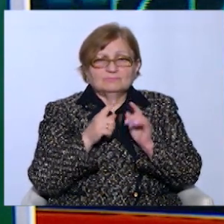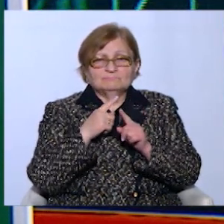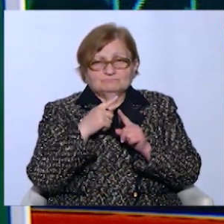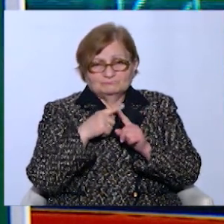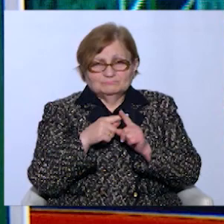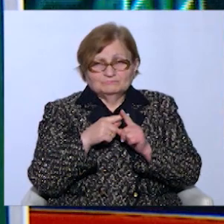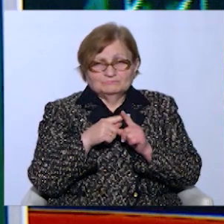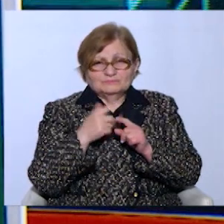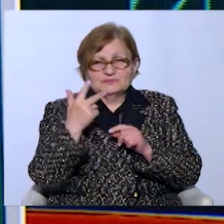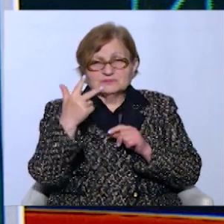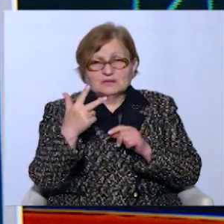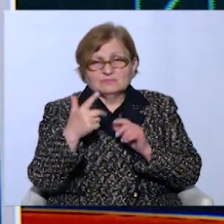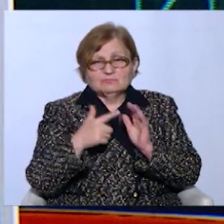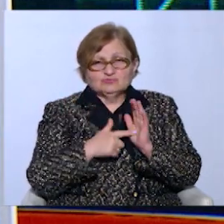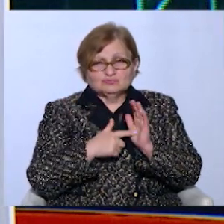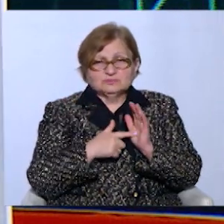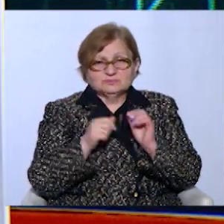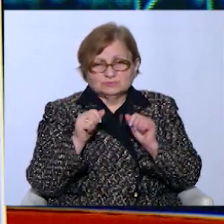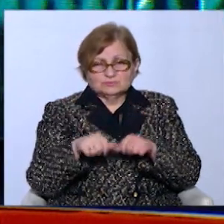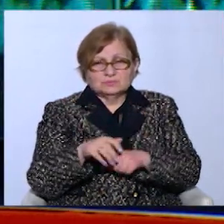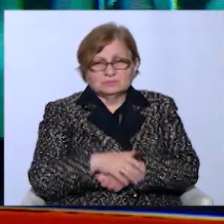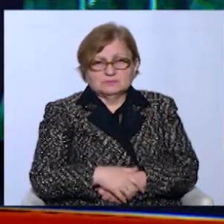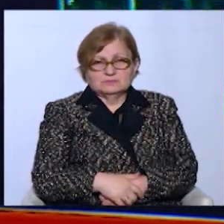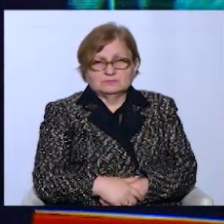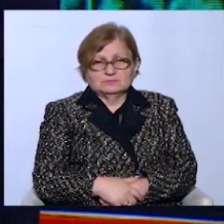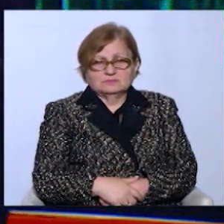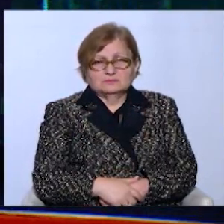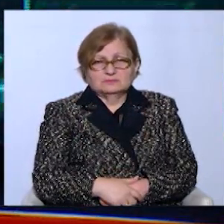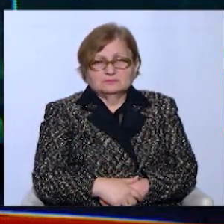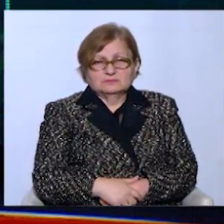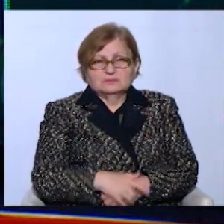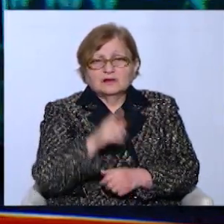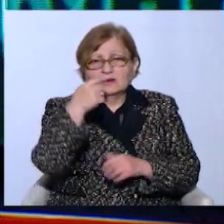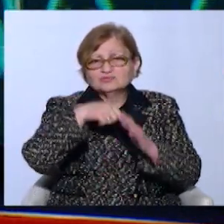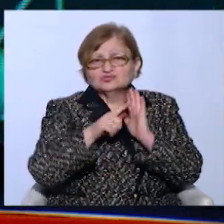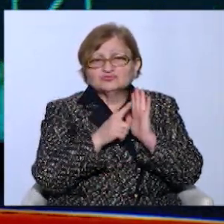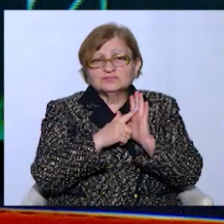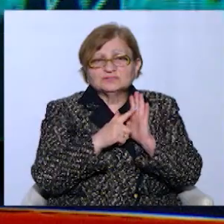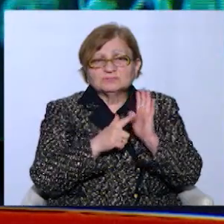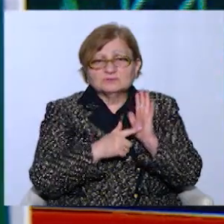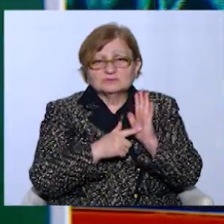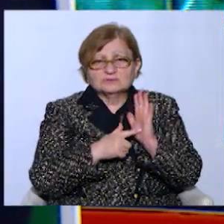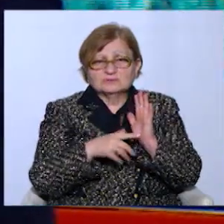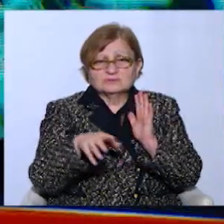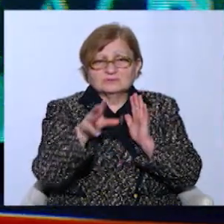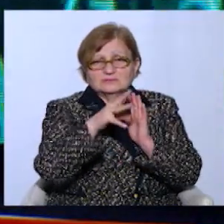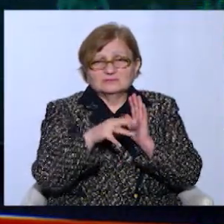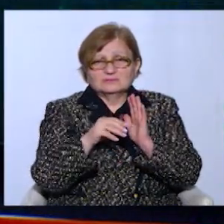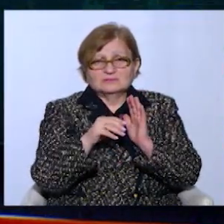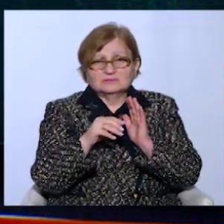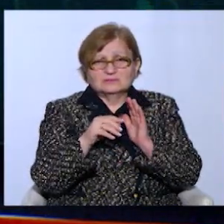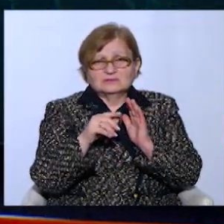დამატებული 3 მე 7-დი არა ვარ სწორი და 7 მე 7-დი ეგ 7 მე 7-დი რომ გამოიყოფოთ და გამოვიდა